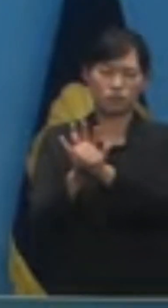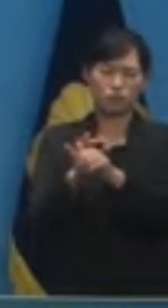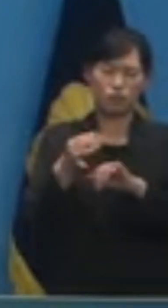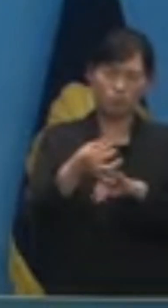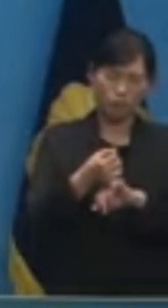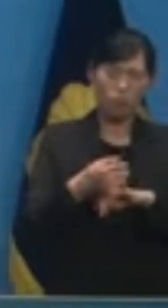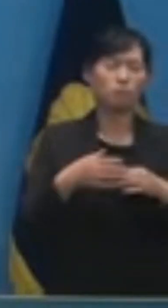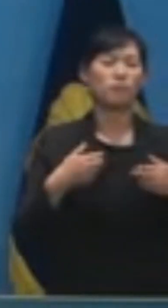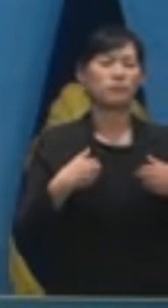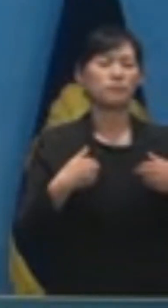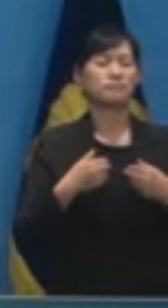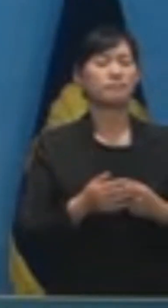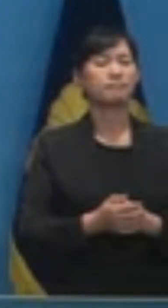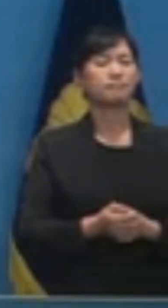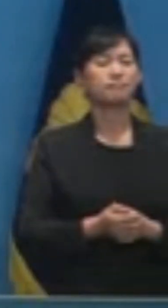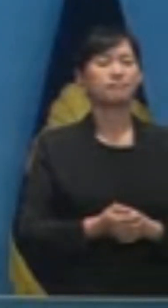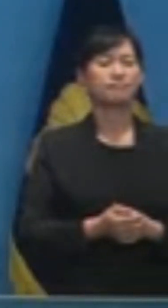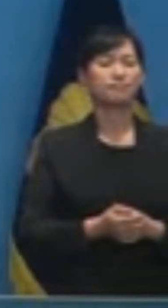필요할 것입니다.